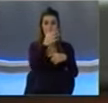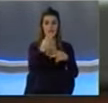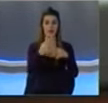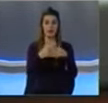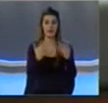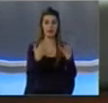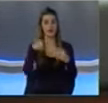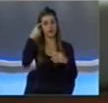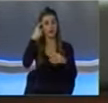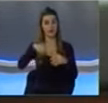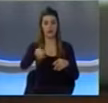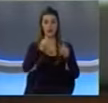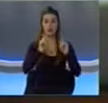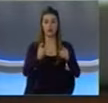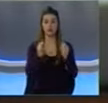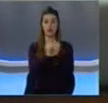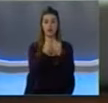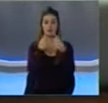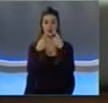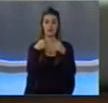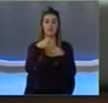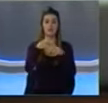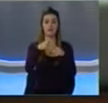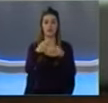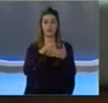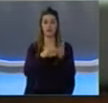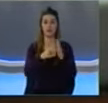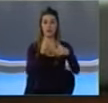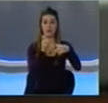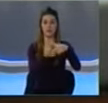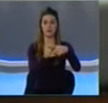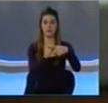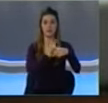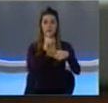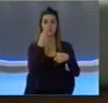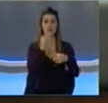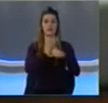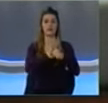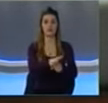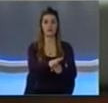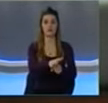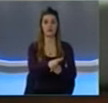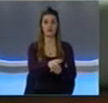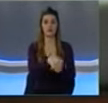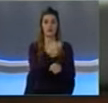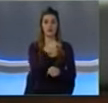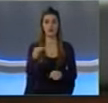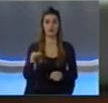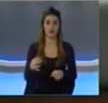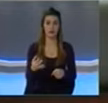me ndihmën tuaj do ta eliminojmë këtë term pejorativ i cili diskriminon më tepër